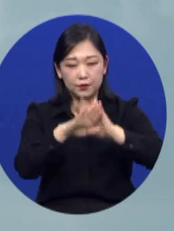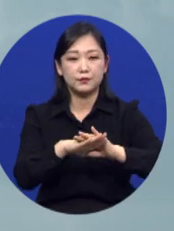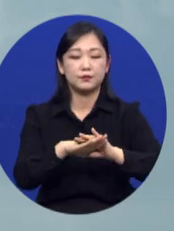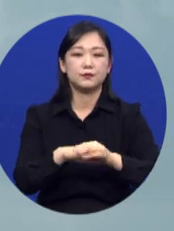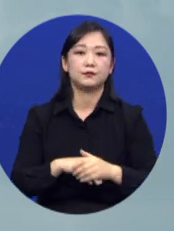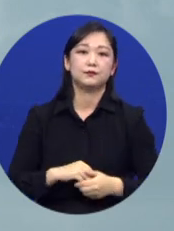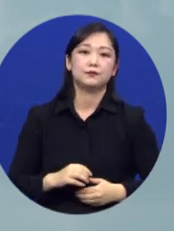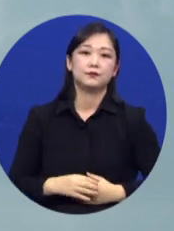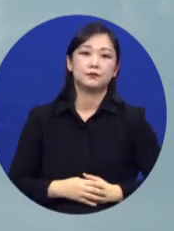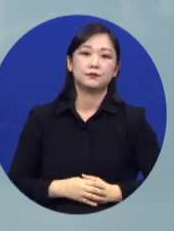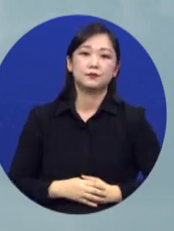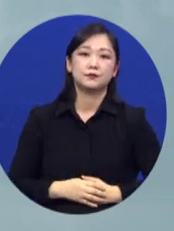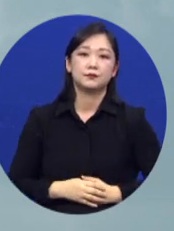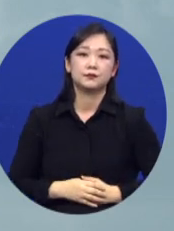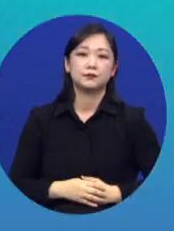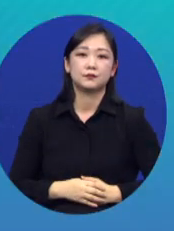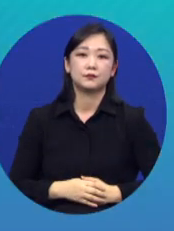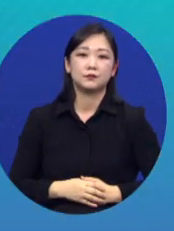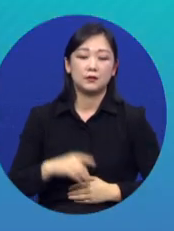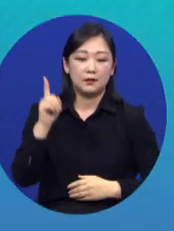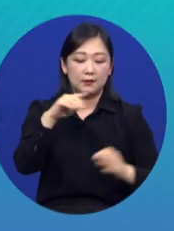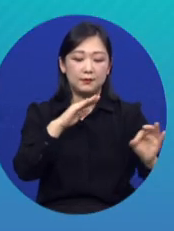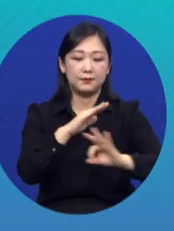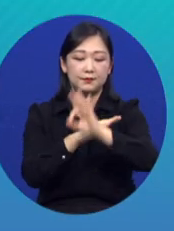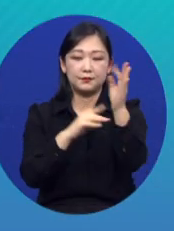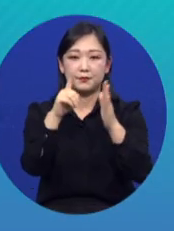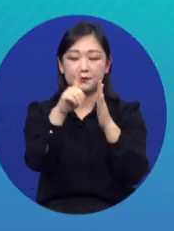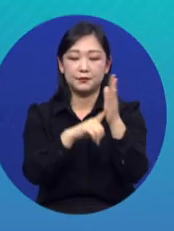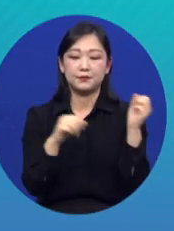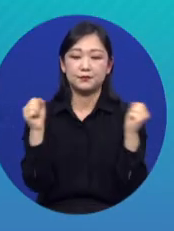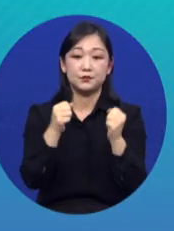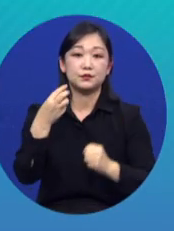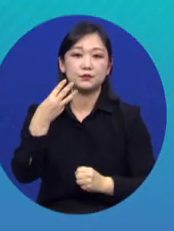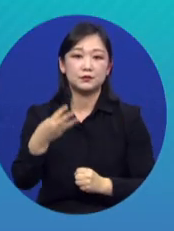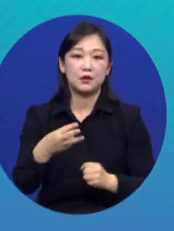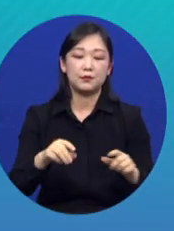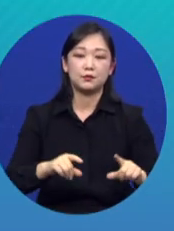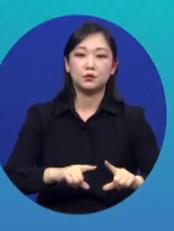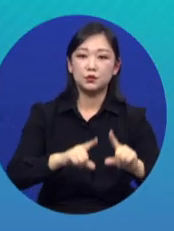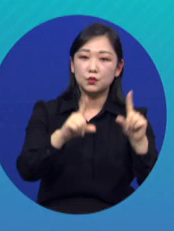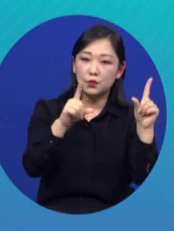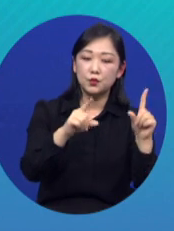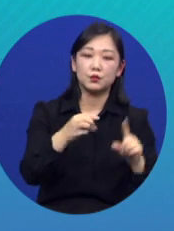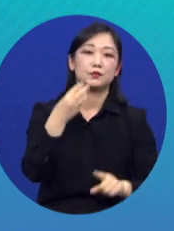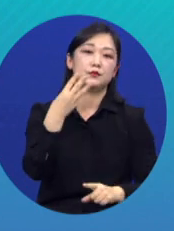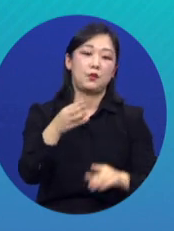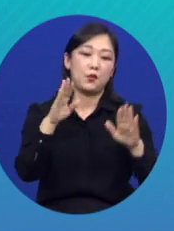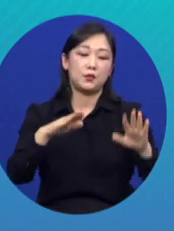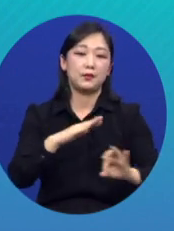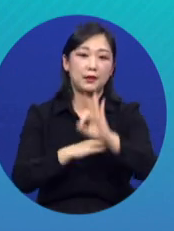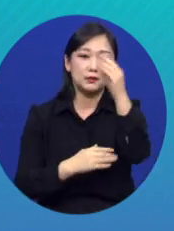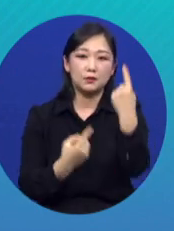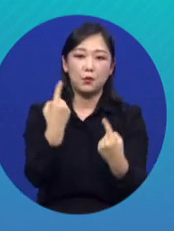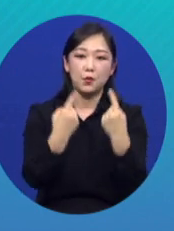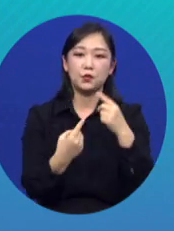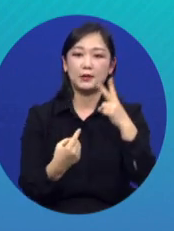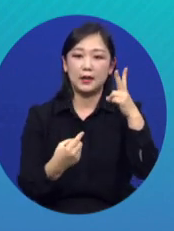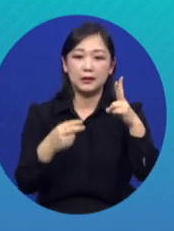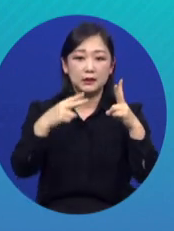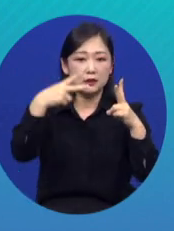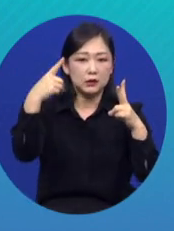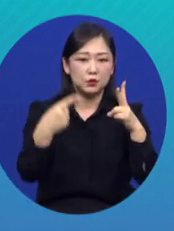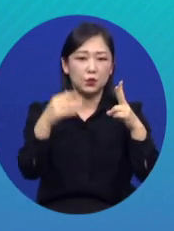흐림 내실을 보이 겠군요 내일 아침 최저기온은 북부지역 삶도 동부지역 또 삼도록 오늘 아침보다 2도 가량 더